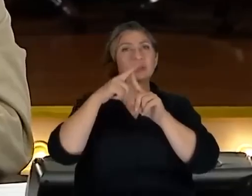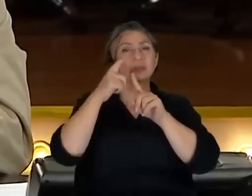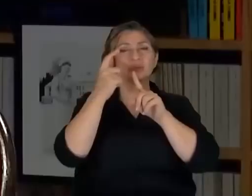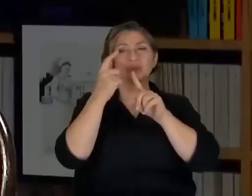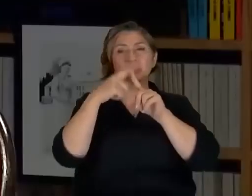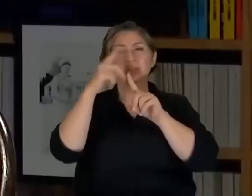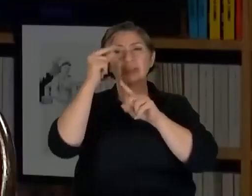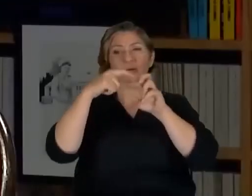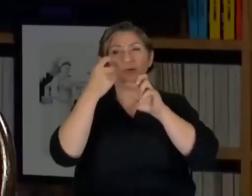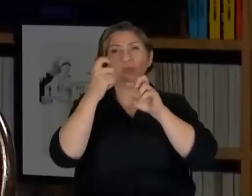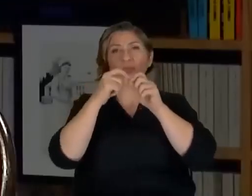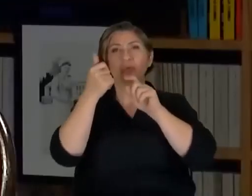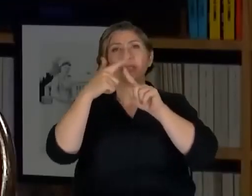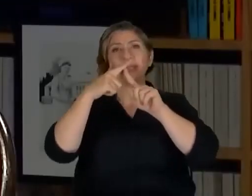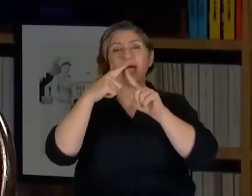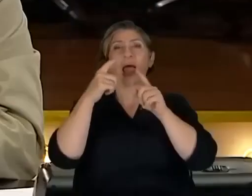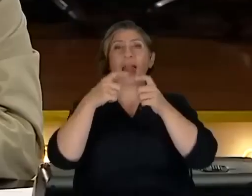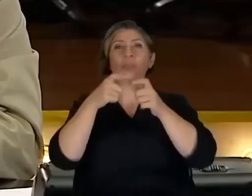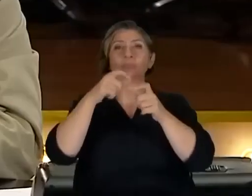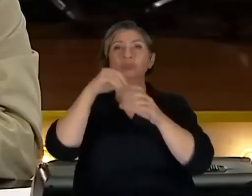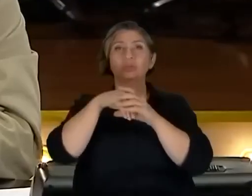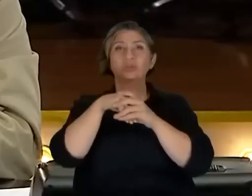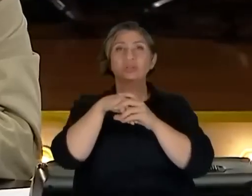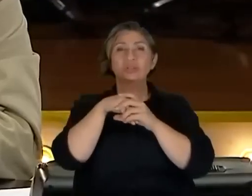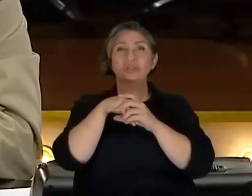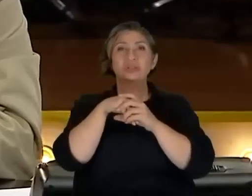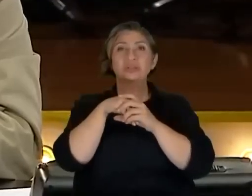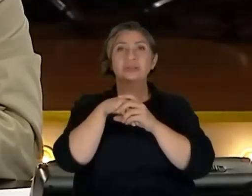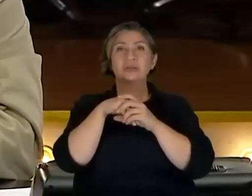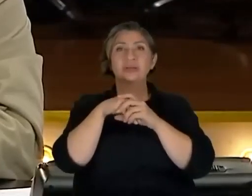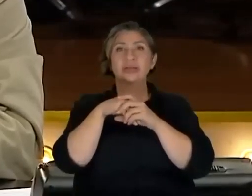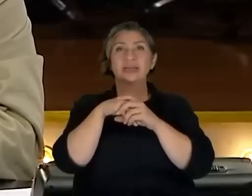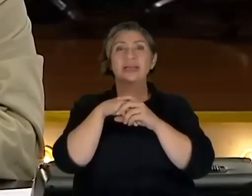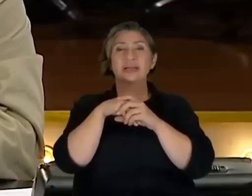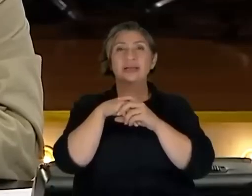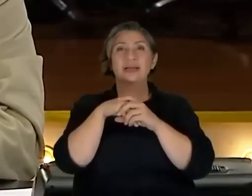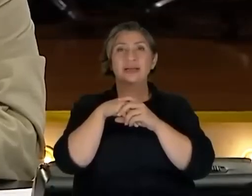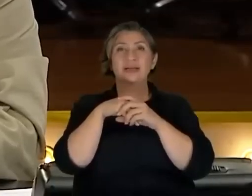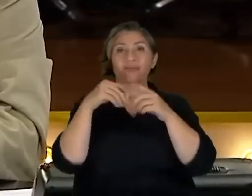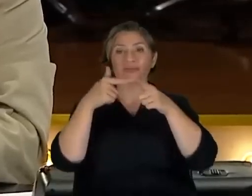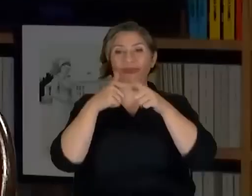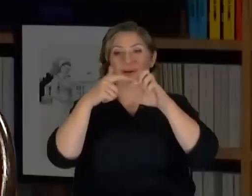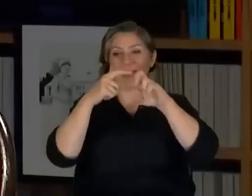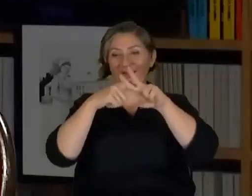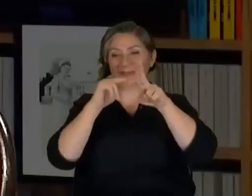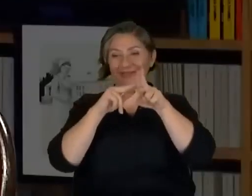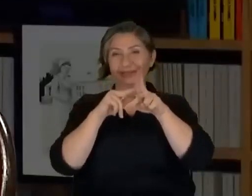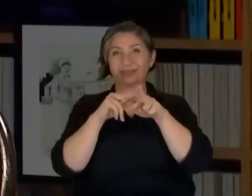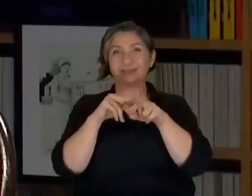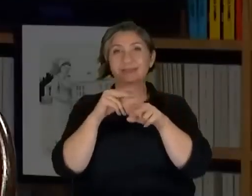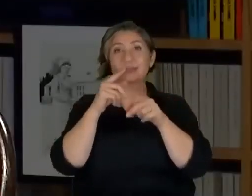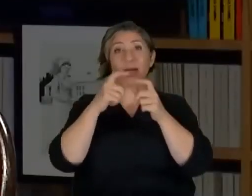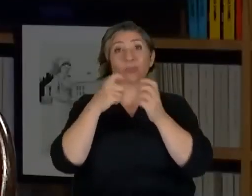bir tribute albüm için en güzel ismi bulmuşsun bence. Tribute Dear, to Frank Sinatra. Dear Frank evet. Dear Frank ne güzel aynen. Ya.